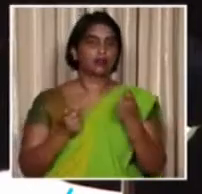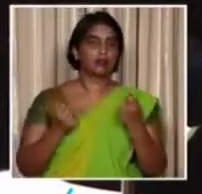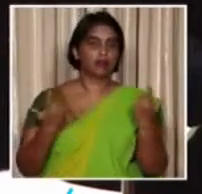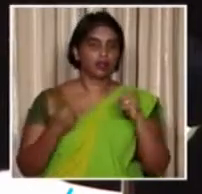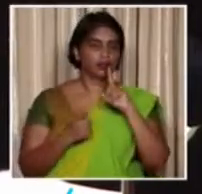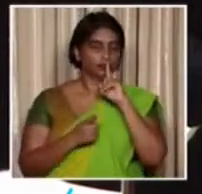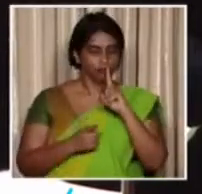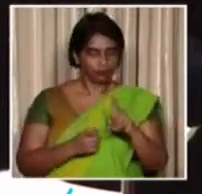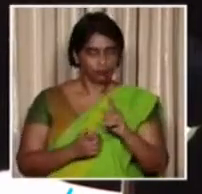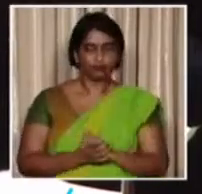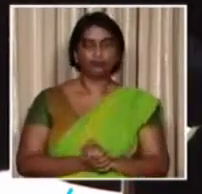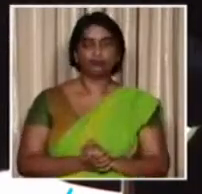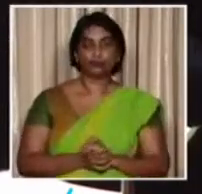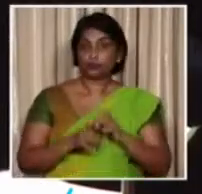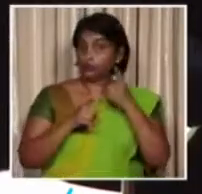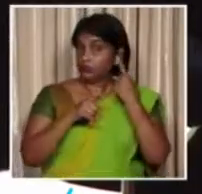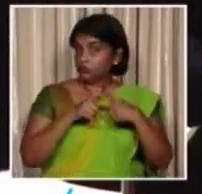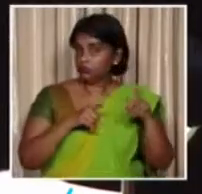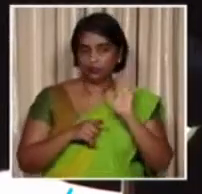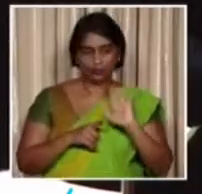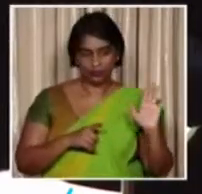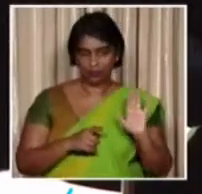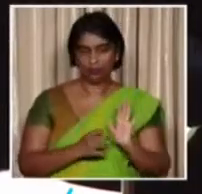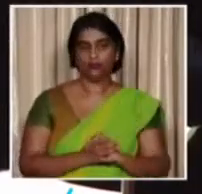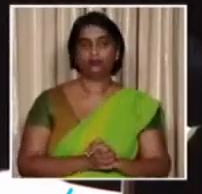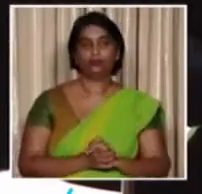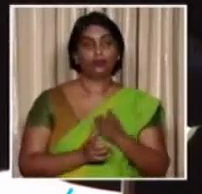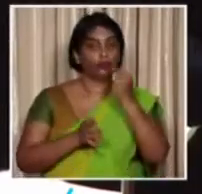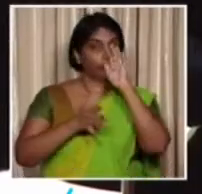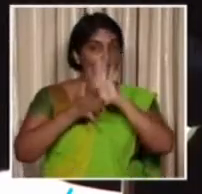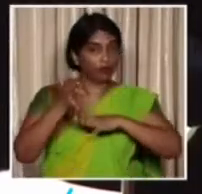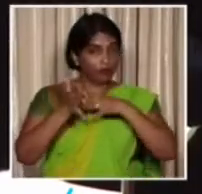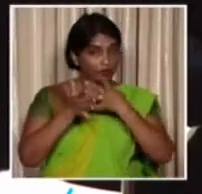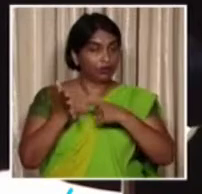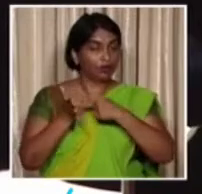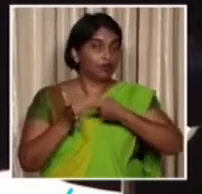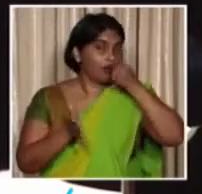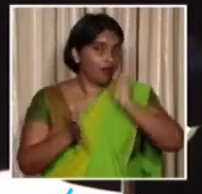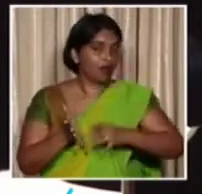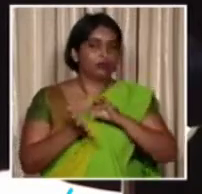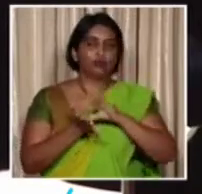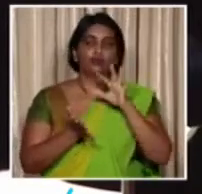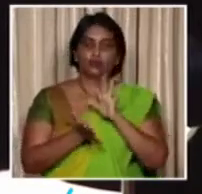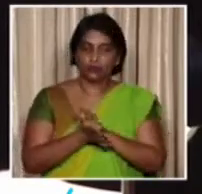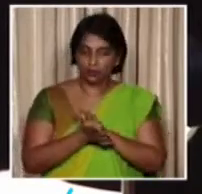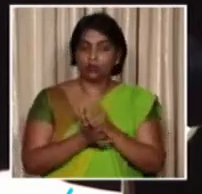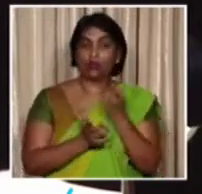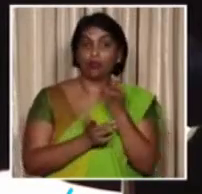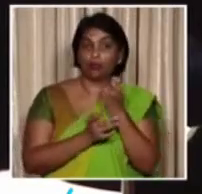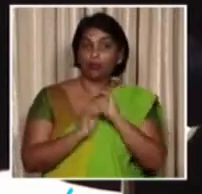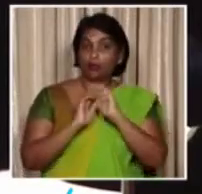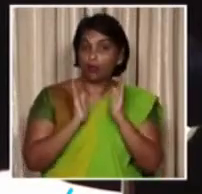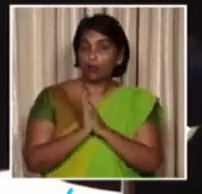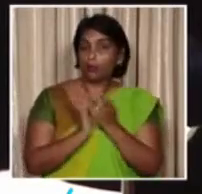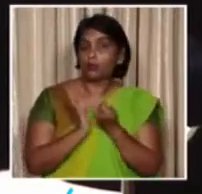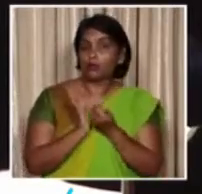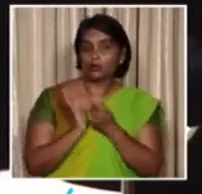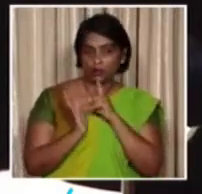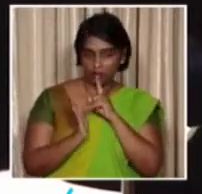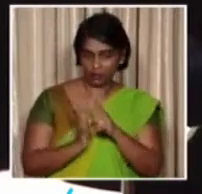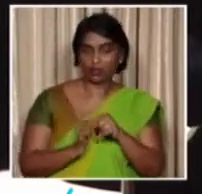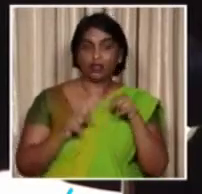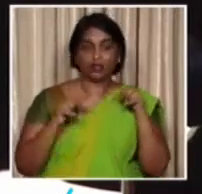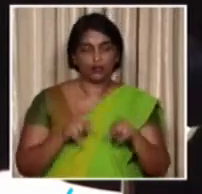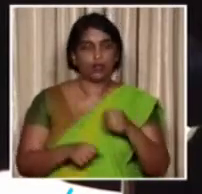කියලා ඒ විතරක් නෙවෙයි අයවැය ලේකම්ෙන් සම්මත කරලා තිබෙනවා ඒ සල්ලි ප්‍රමාණය මම කියන්න